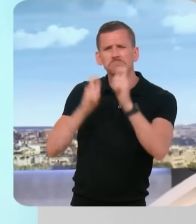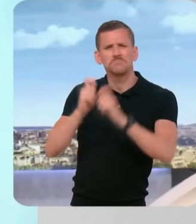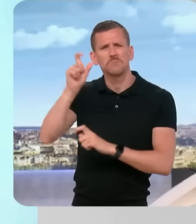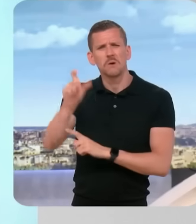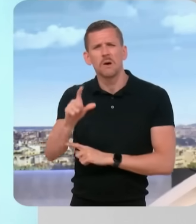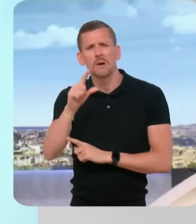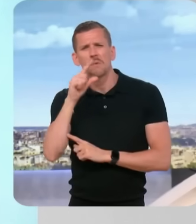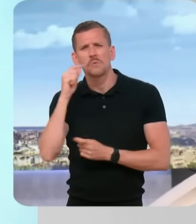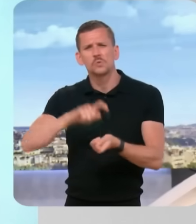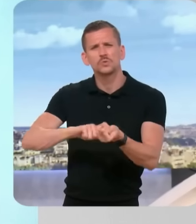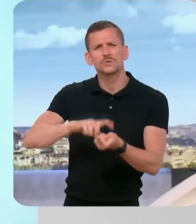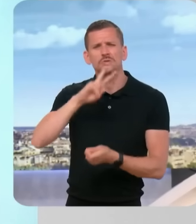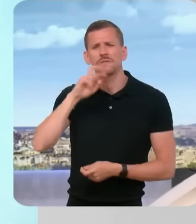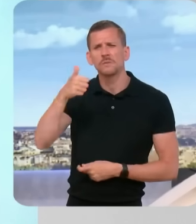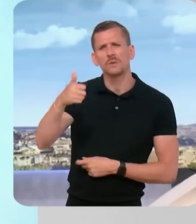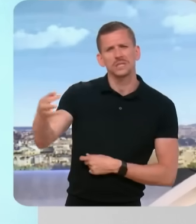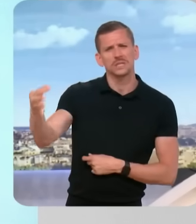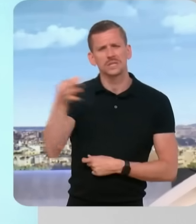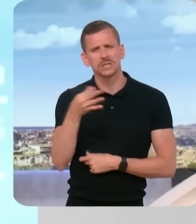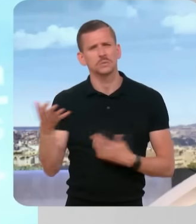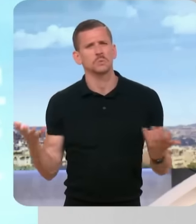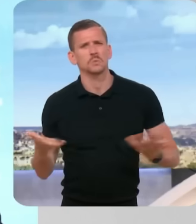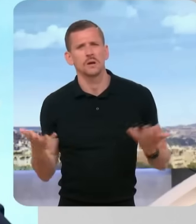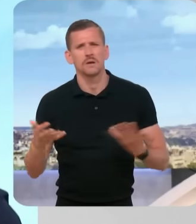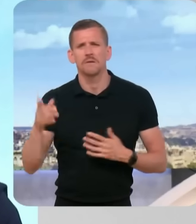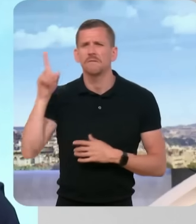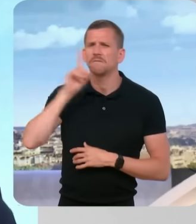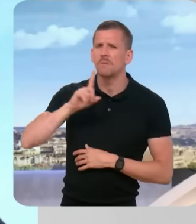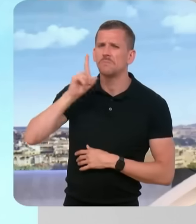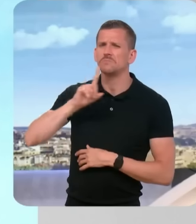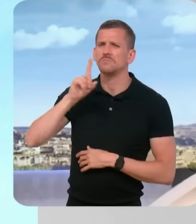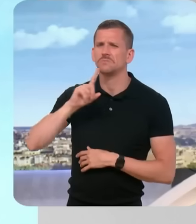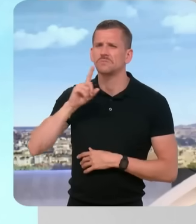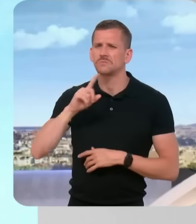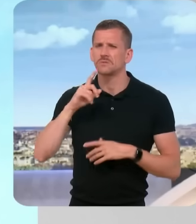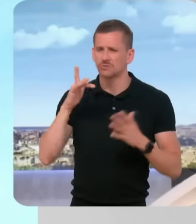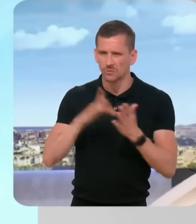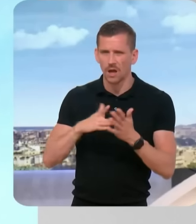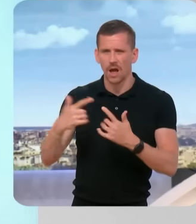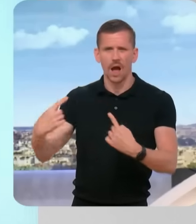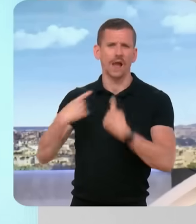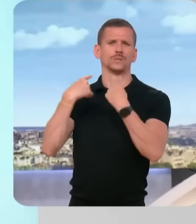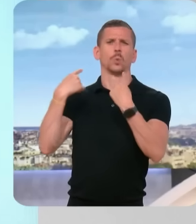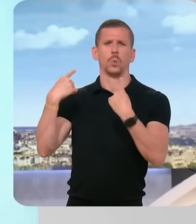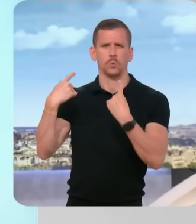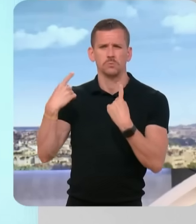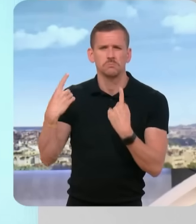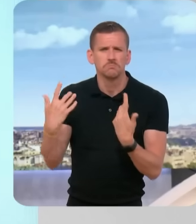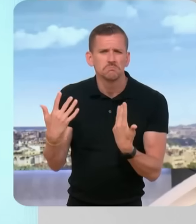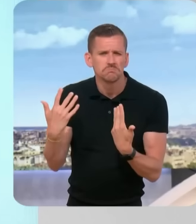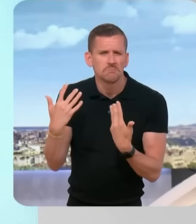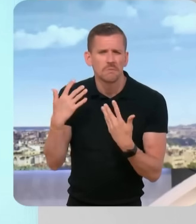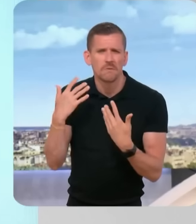juive qui prétend que... qui affirme plutôt que cette dame l'a agressée. Vous avez dénoncé une... Non, mais ce n'est pas qu'on l'a dénoncée, c'est une